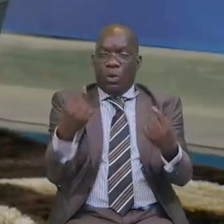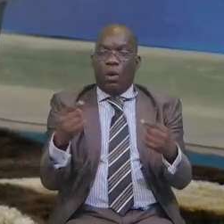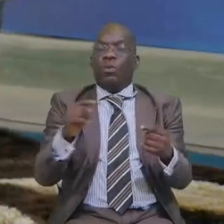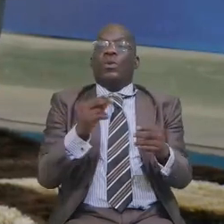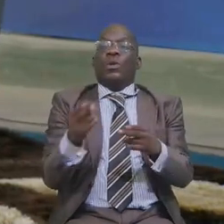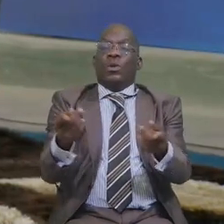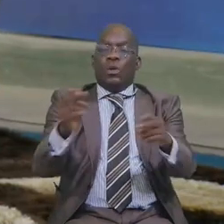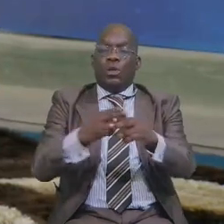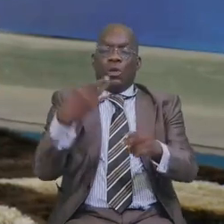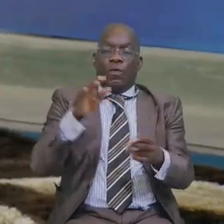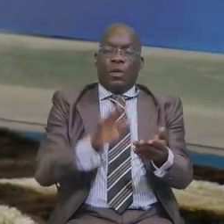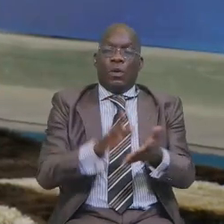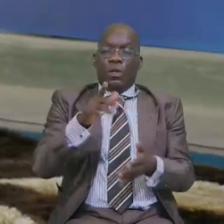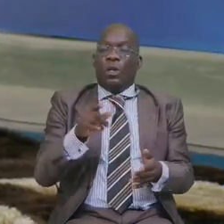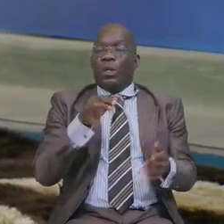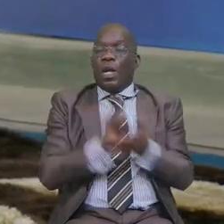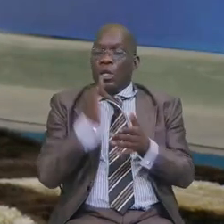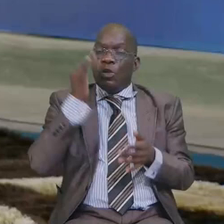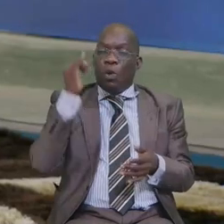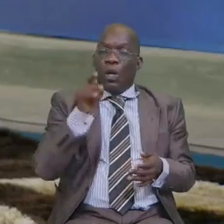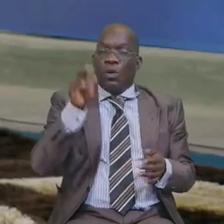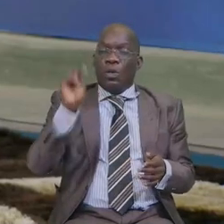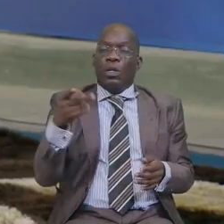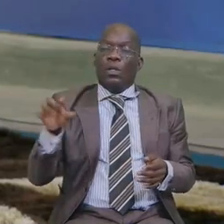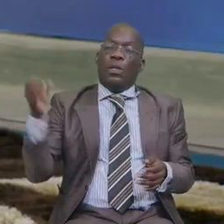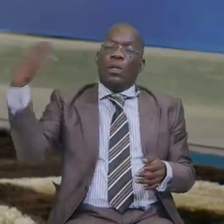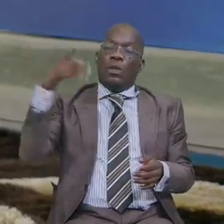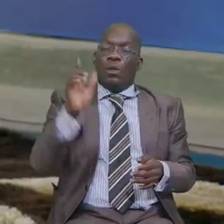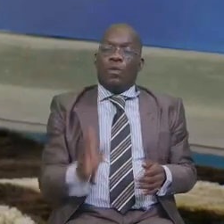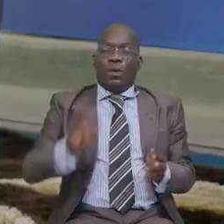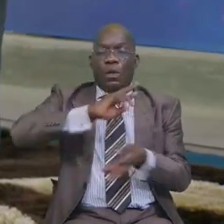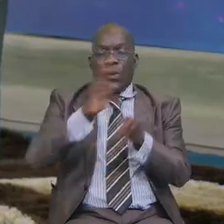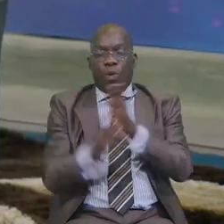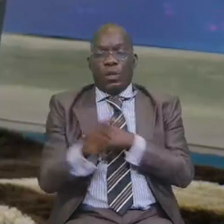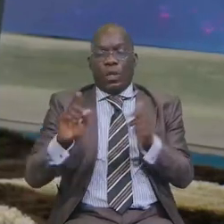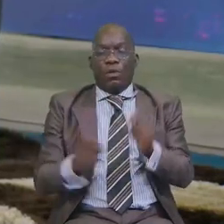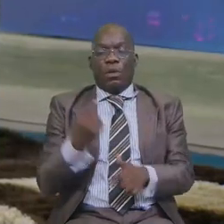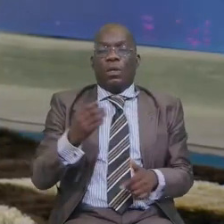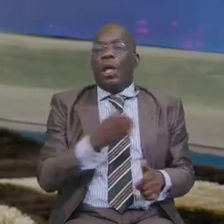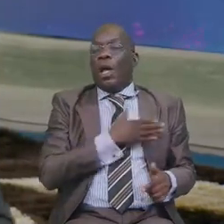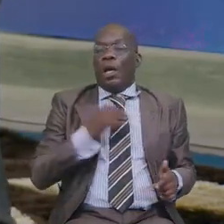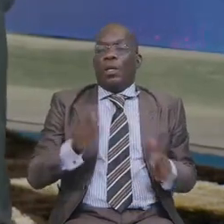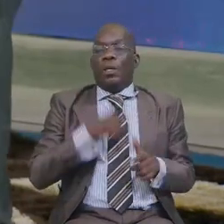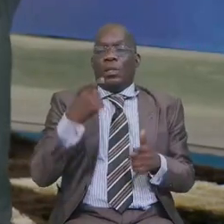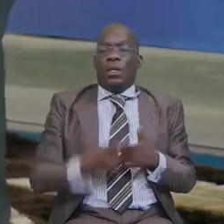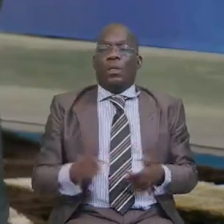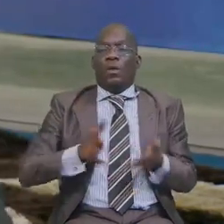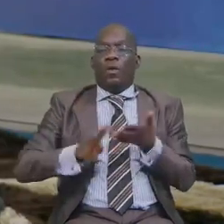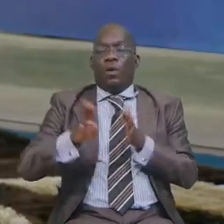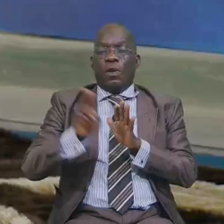gloire, c'est pourquoi vous avez besoin de la grâce de Dieu dans votre vie. La repentance d'abord et ensuite le pardon des